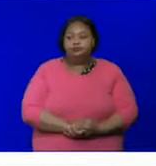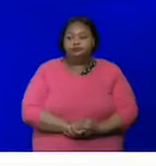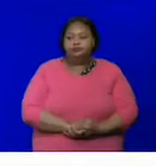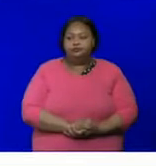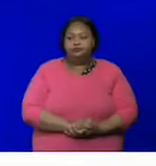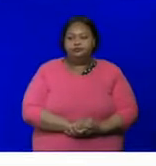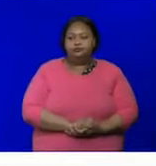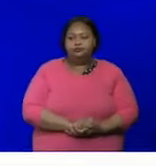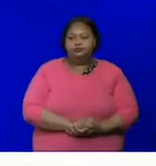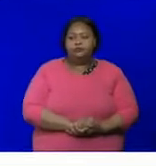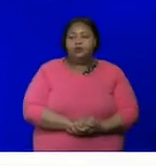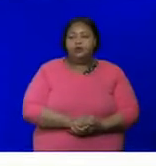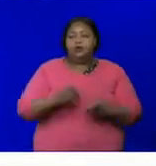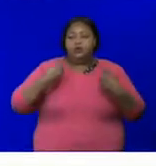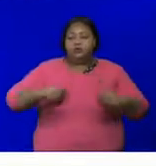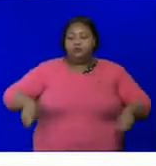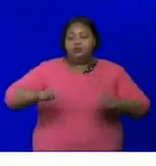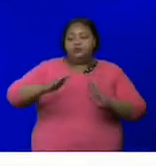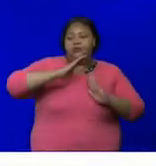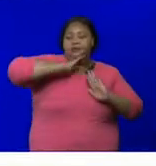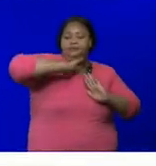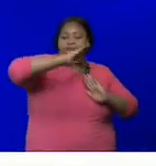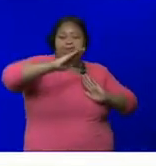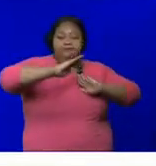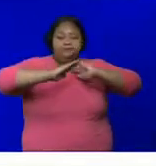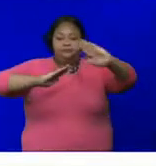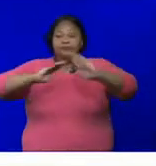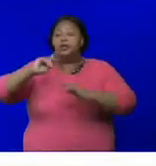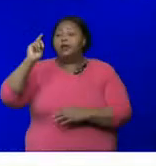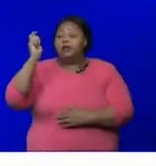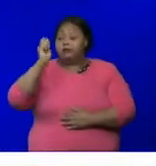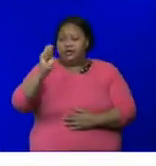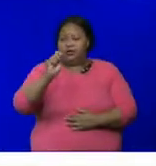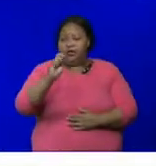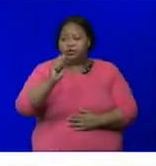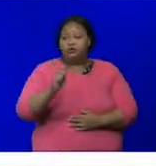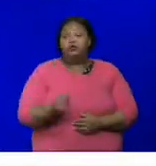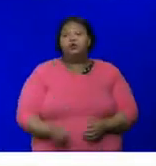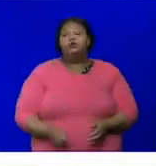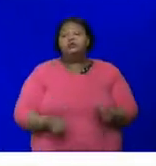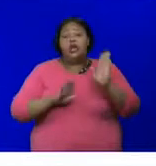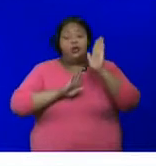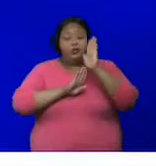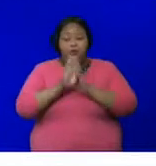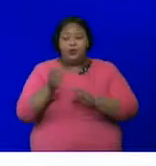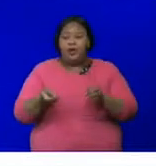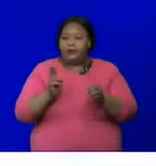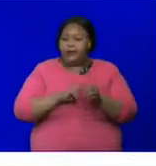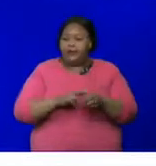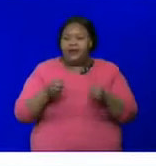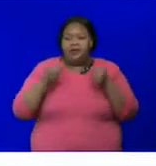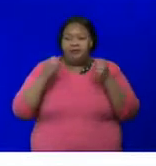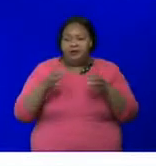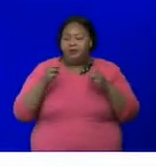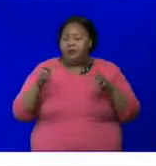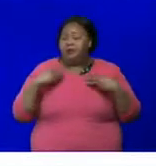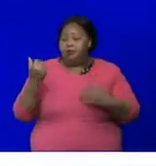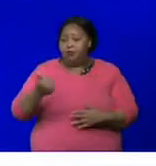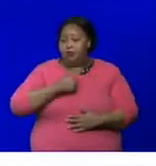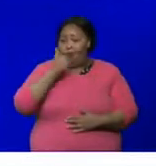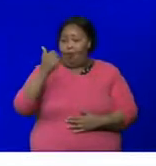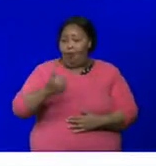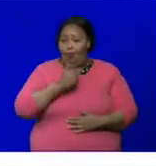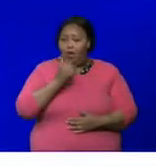umdlalo wetaekwondo incinye emidlalo lekhumba kukhulu lapha eveni uphenza uthando bebantu labanyenzi kanti lo mdlalo ubonakala umelela ive kahle